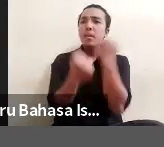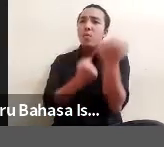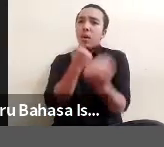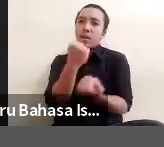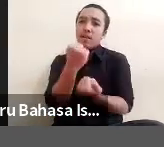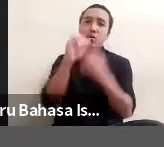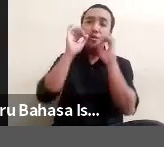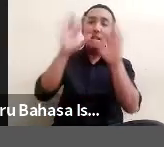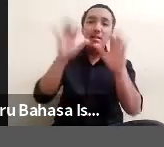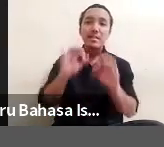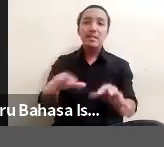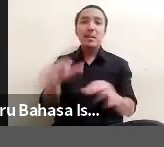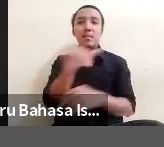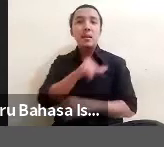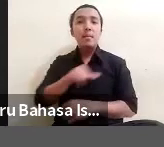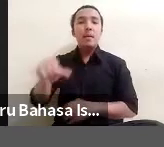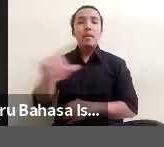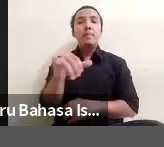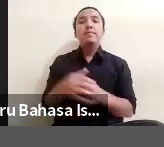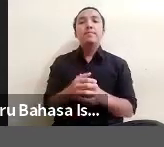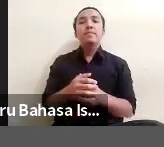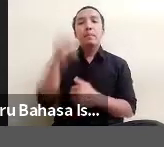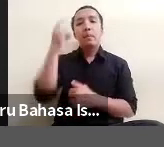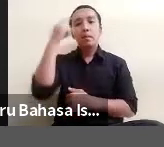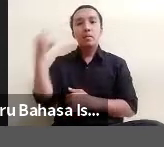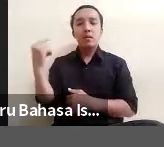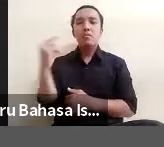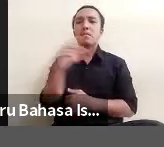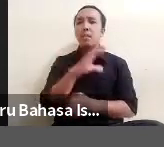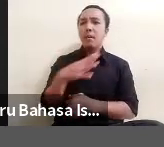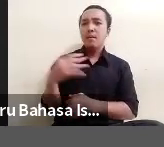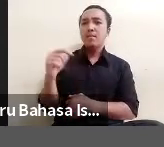sosialisasi bersama-sama dengan pemerintah. Selama ini kita melakukan